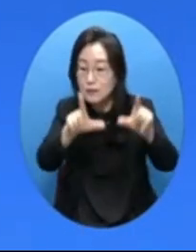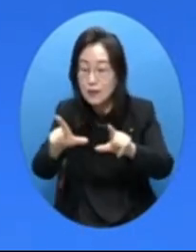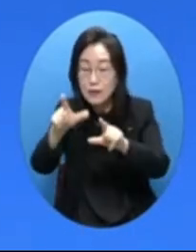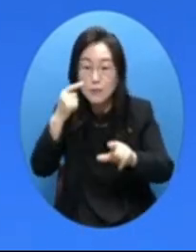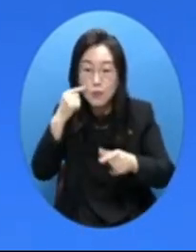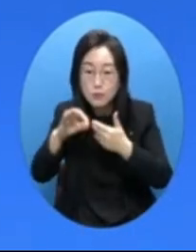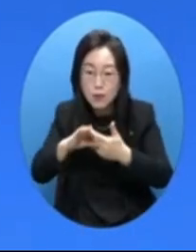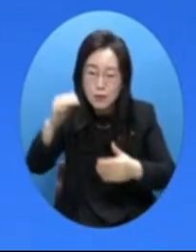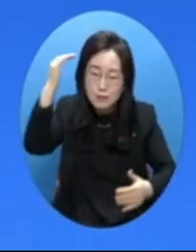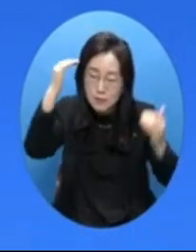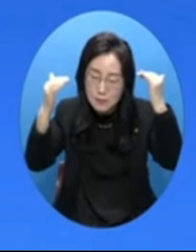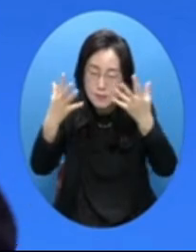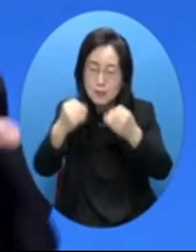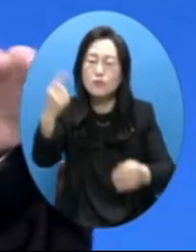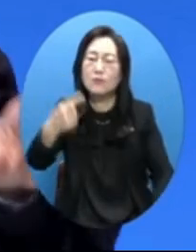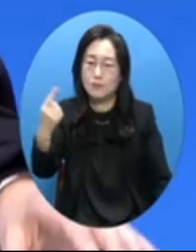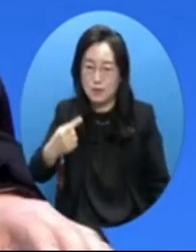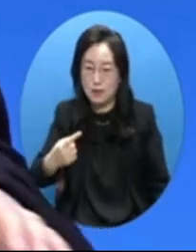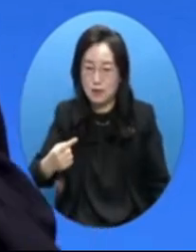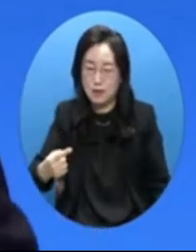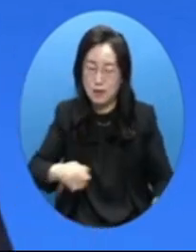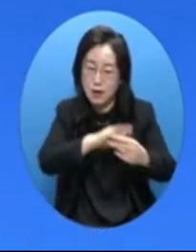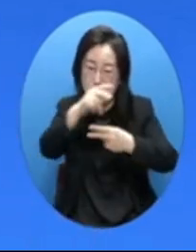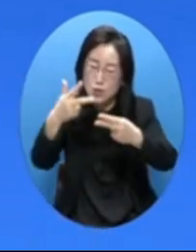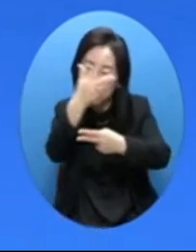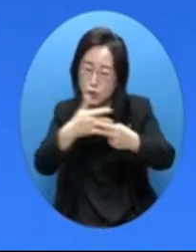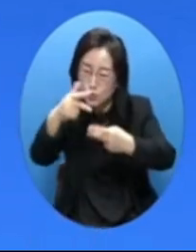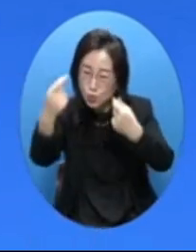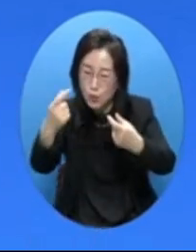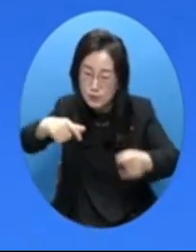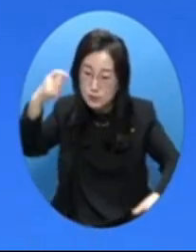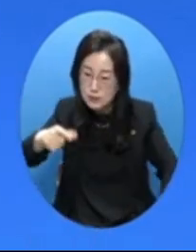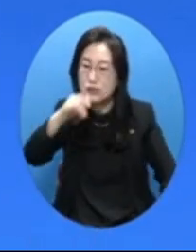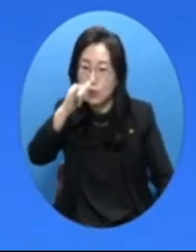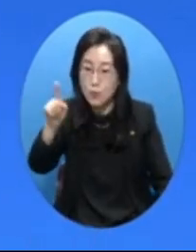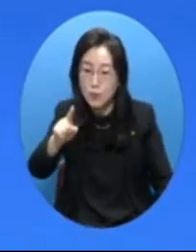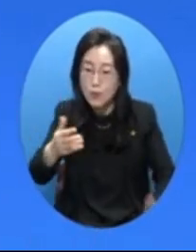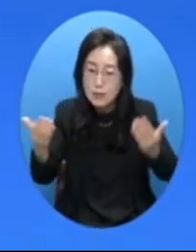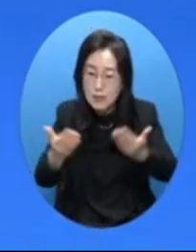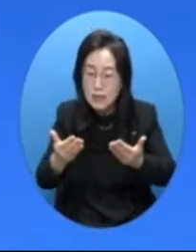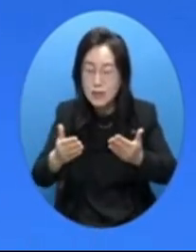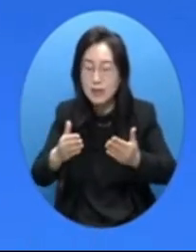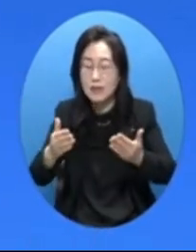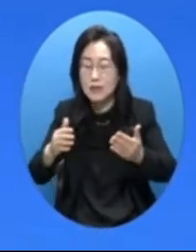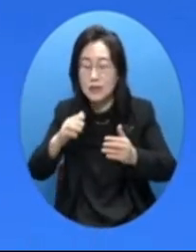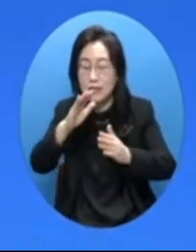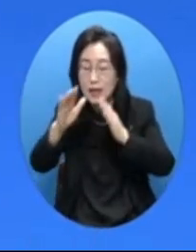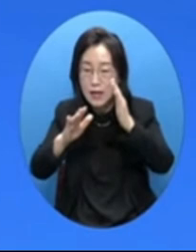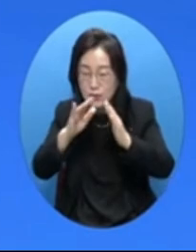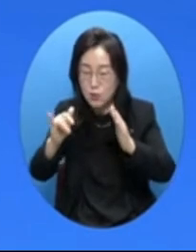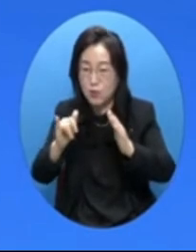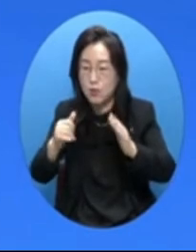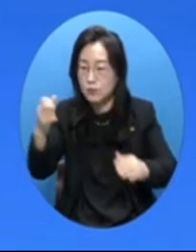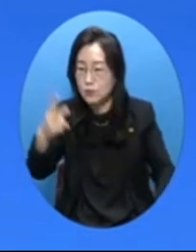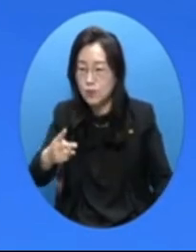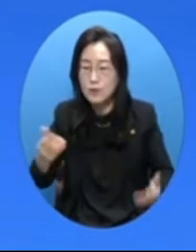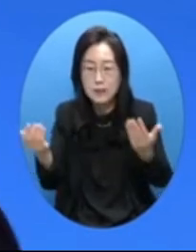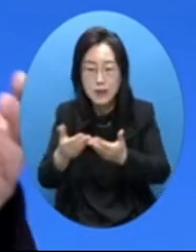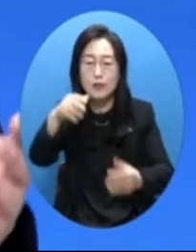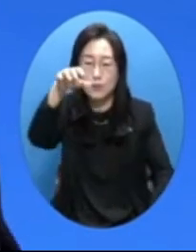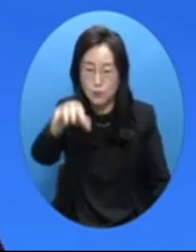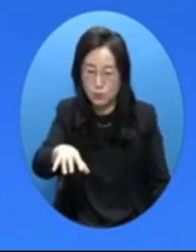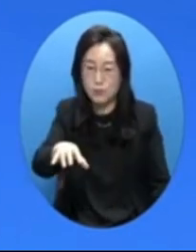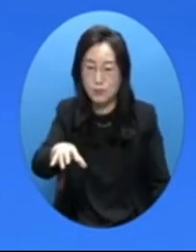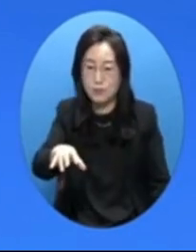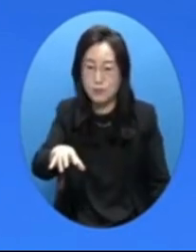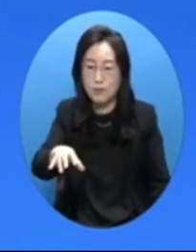여러분 앞에 놓여 있을 것입니다 여러분 가정이 뜻대로 여류가 될 수도 있고 직장이 또 여러분이 하는 일터가 때로는